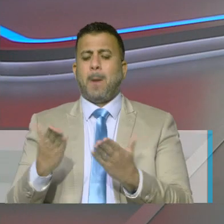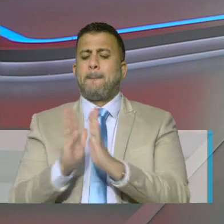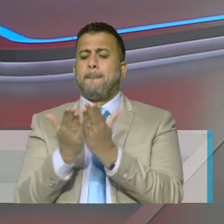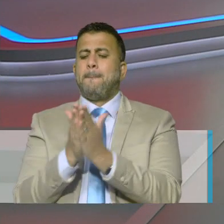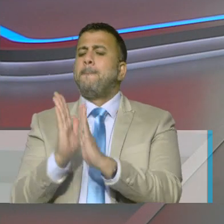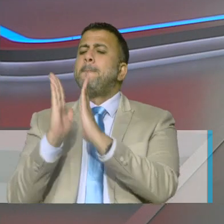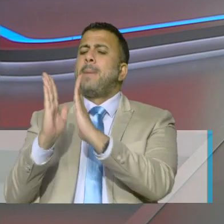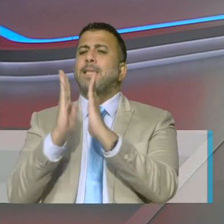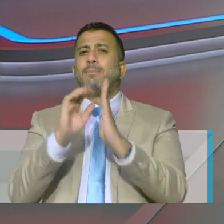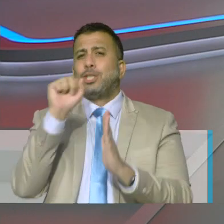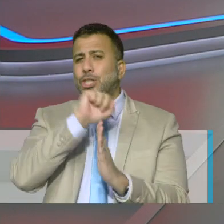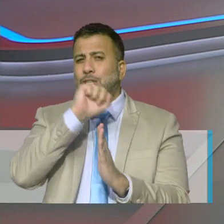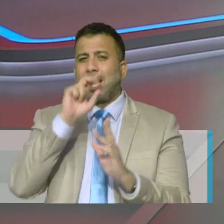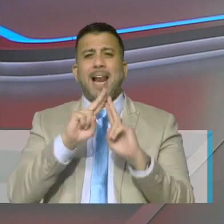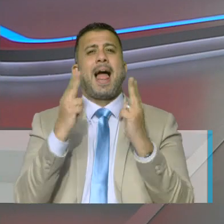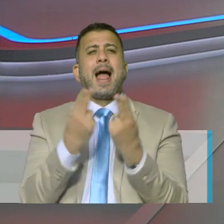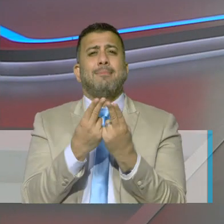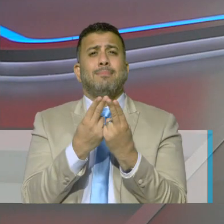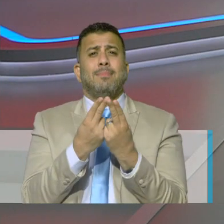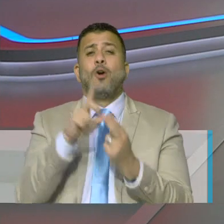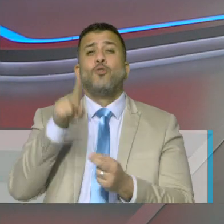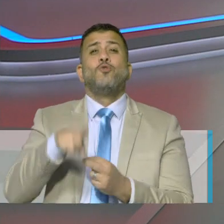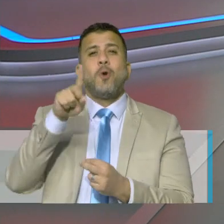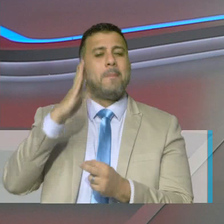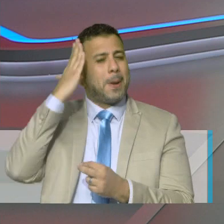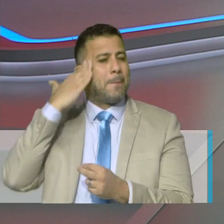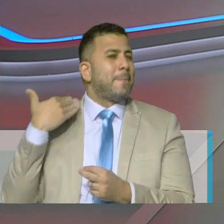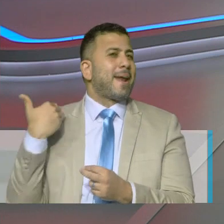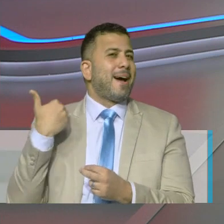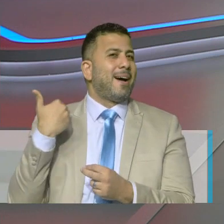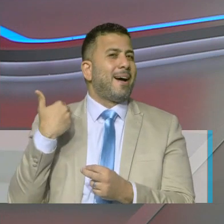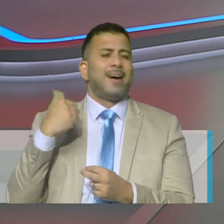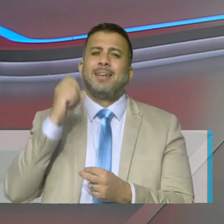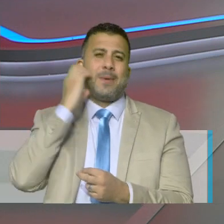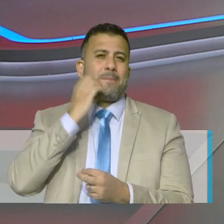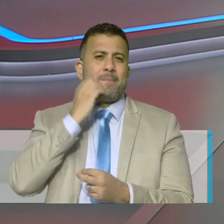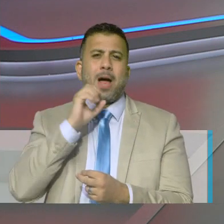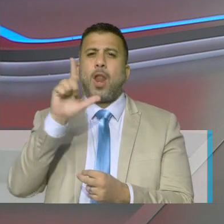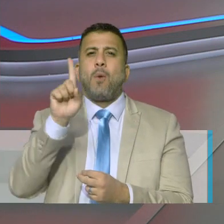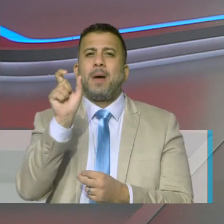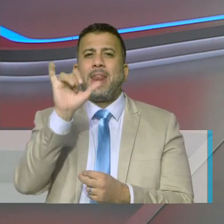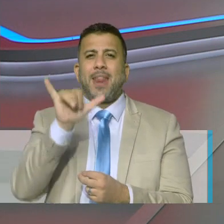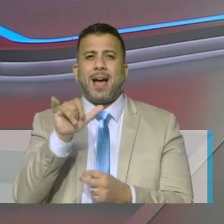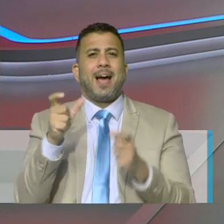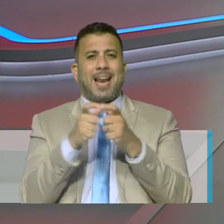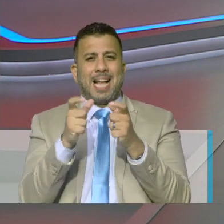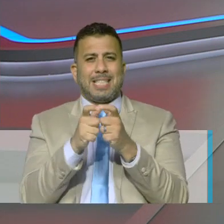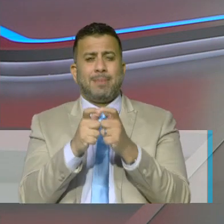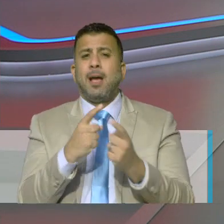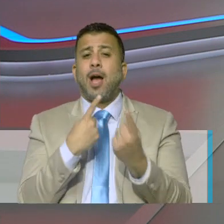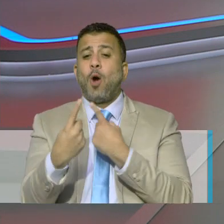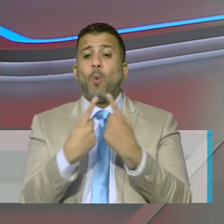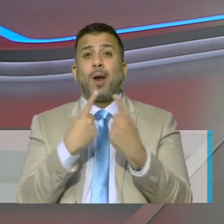استضافت مكتبة الشارقة العامة بمناسبة يوم المرأة الإماراتية معالي الشيخة لبنى بنت خالد القاسمي في